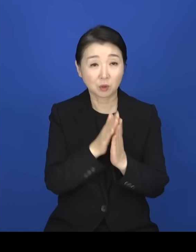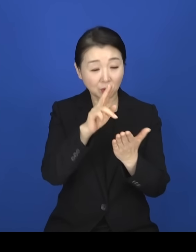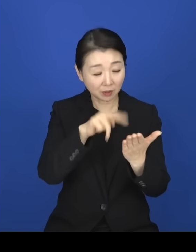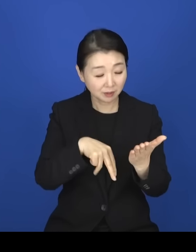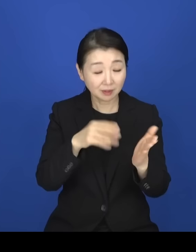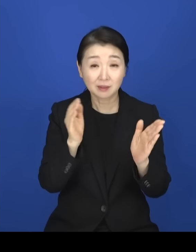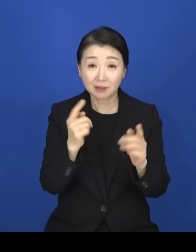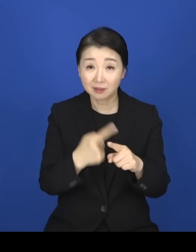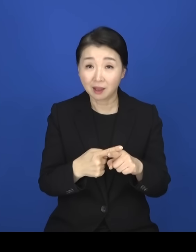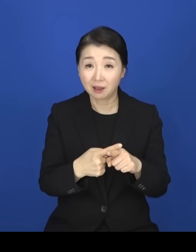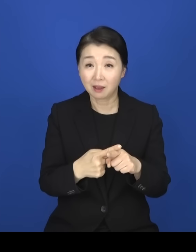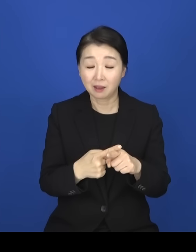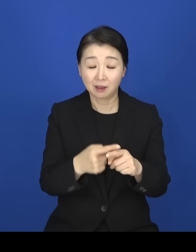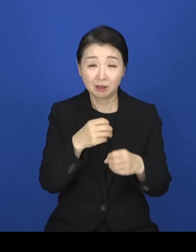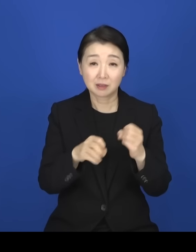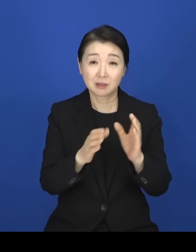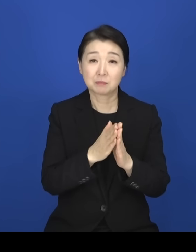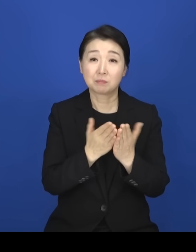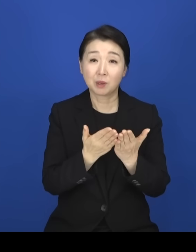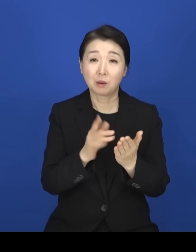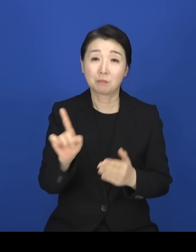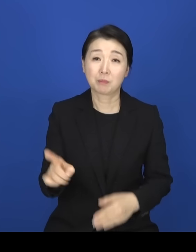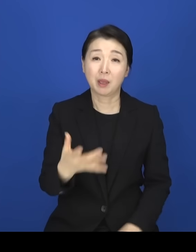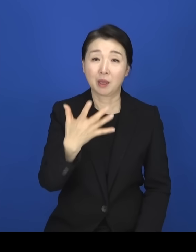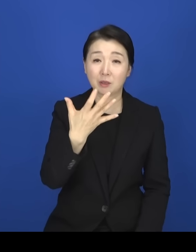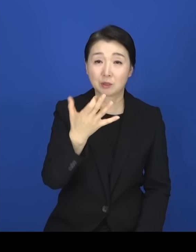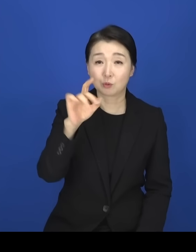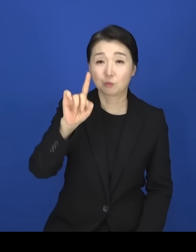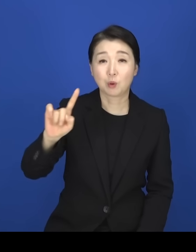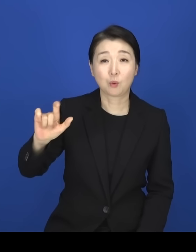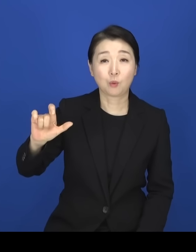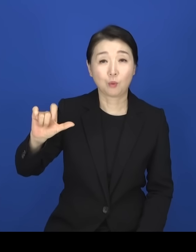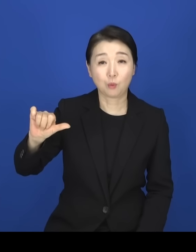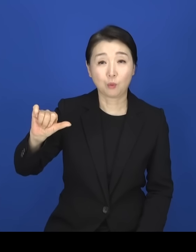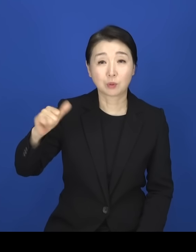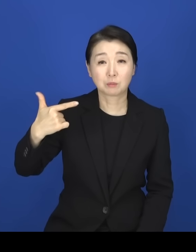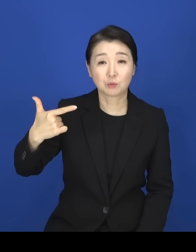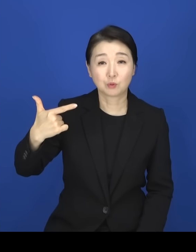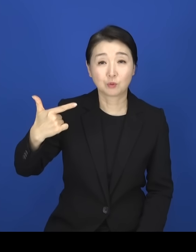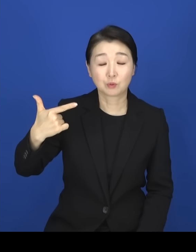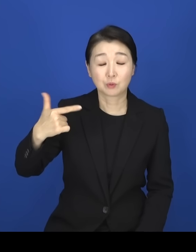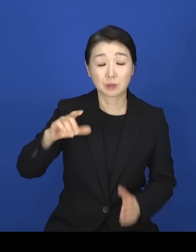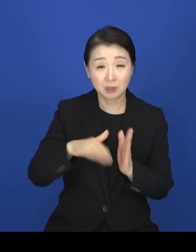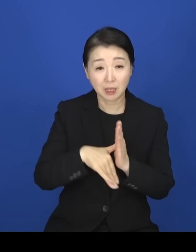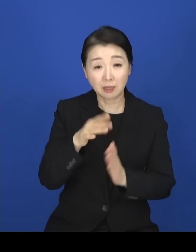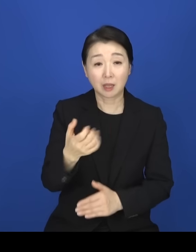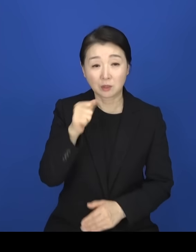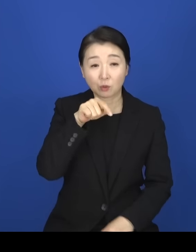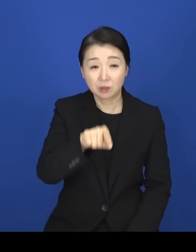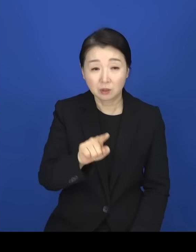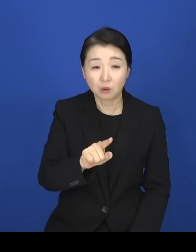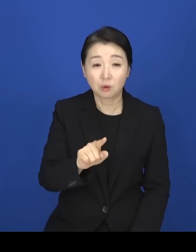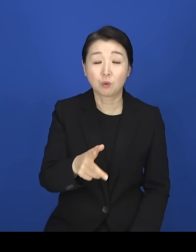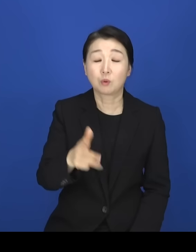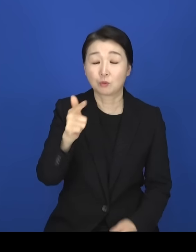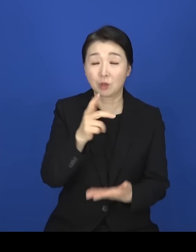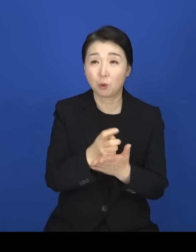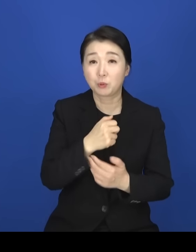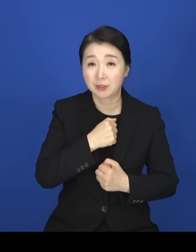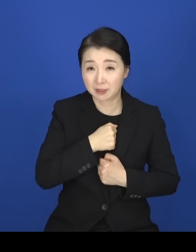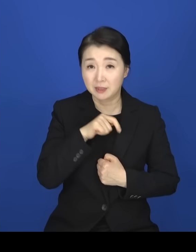읽다가 시편 119편 56절에 예. 내 소유는 이것이니 곧 주의